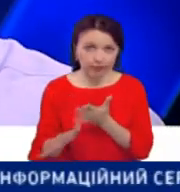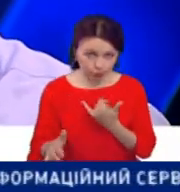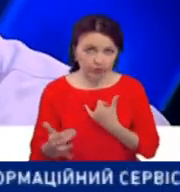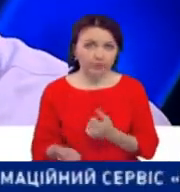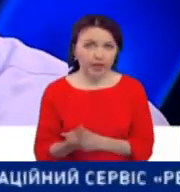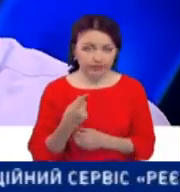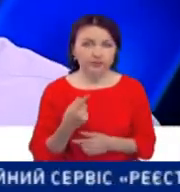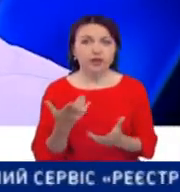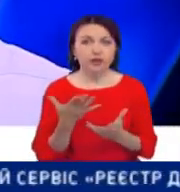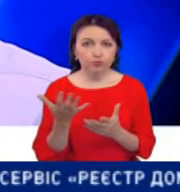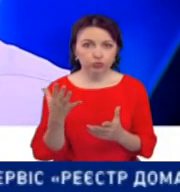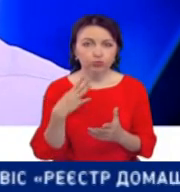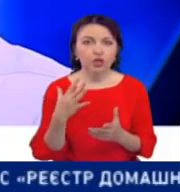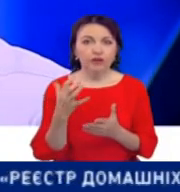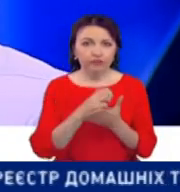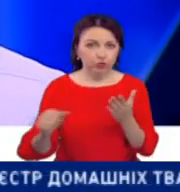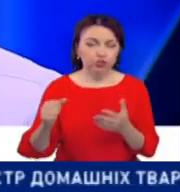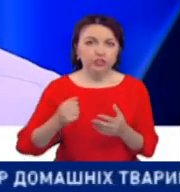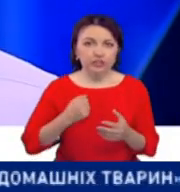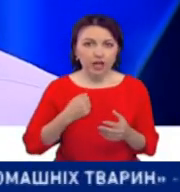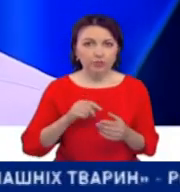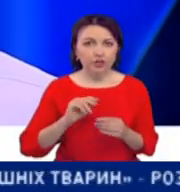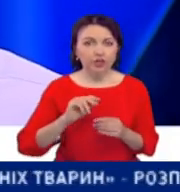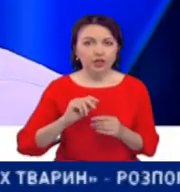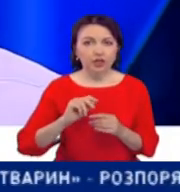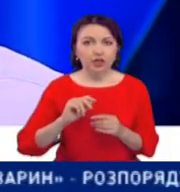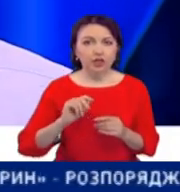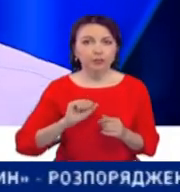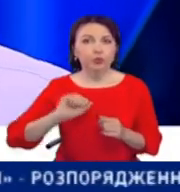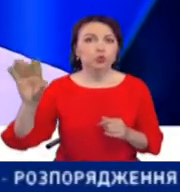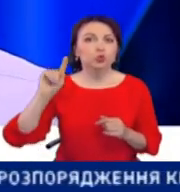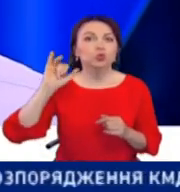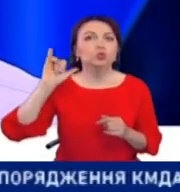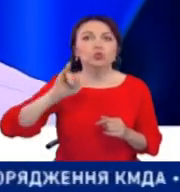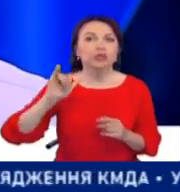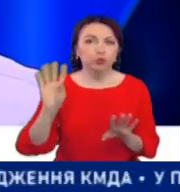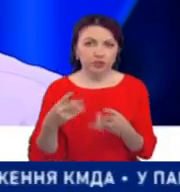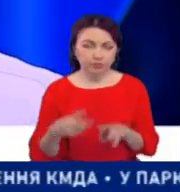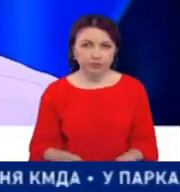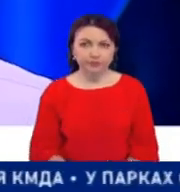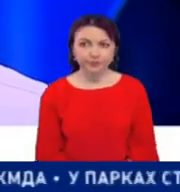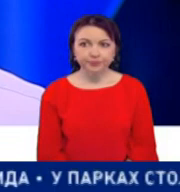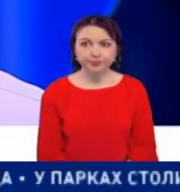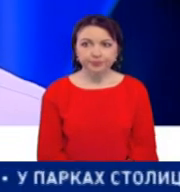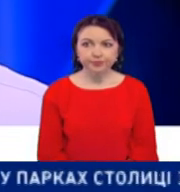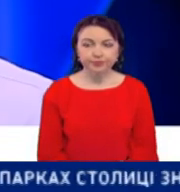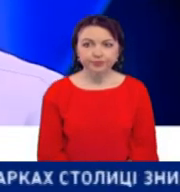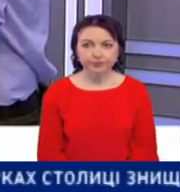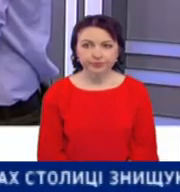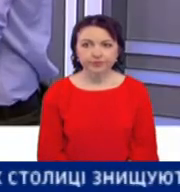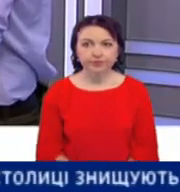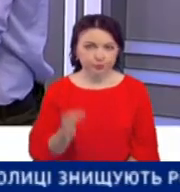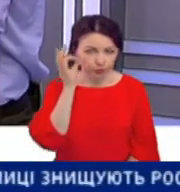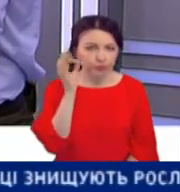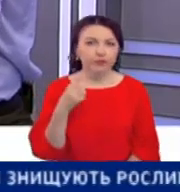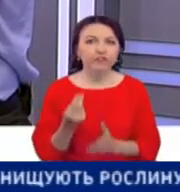які будуть вилучені з армії і підуть туди, де вони зараз не потрібні. Це може бути. Ви Трампа пам'ятаєте, коли він говорив про внесок, да, Сполучених